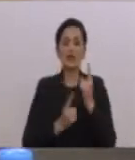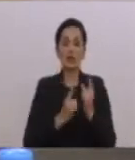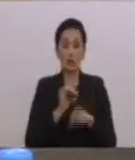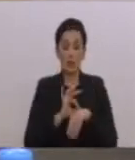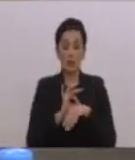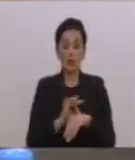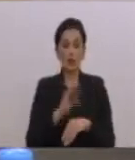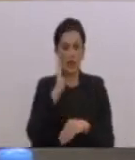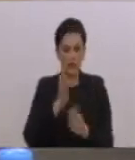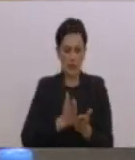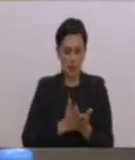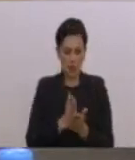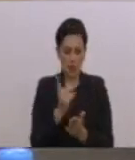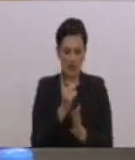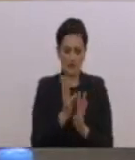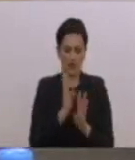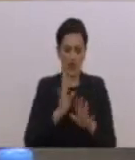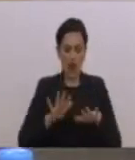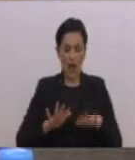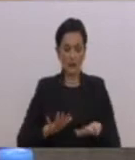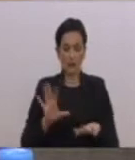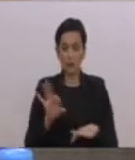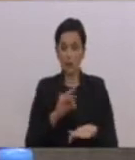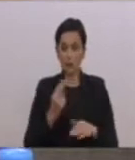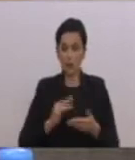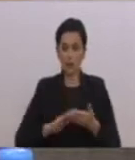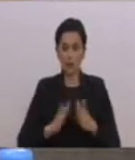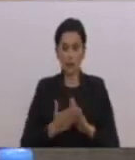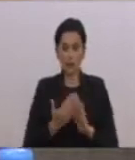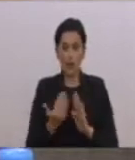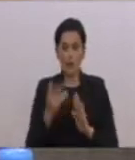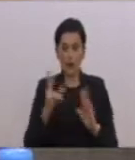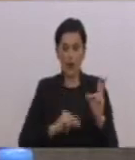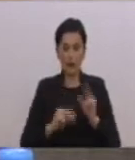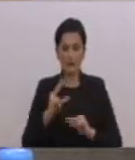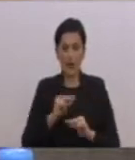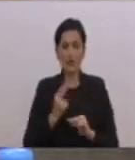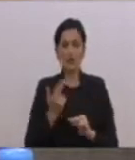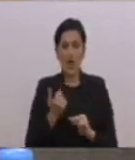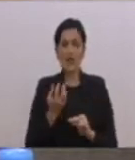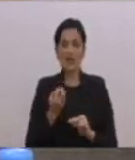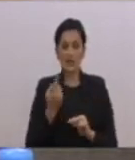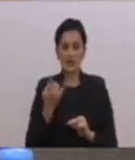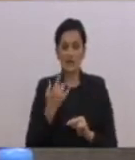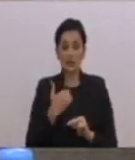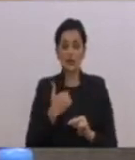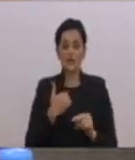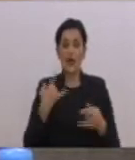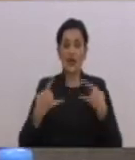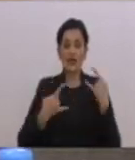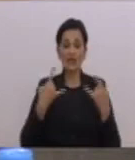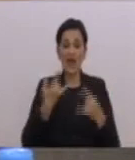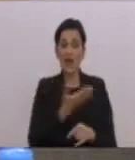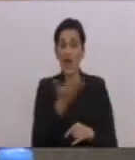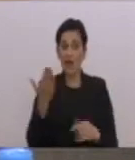იქნება ორიენტირებული პირველ რიგში ადგილობრივი სოციალური მდგომარეობის გათვალისწინებაზე და კიდევ ერთხელ ჩვენ ტელევიზიებს